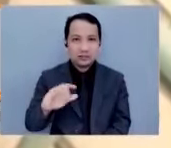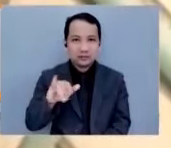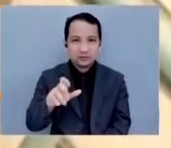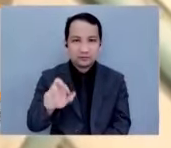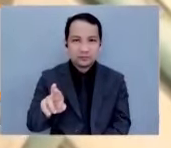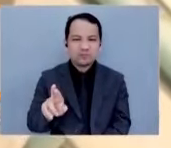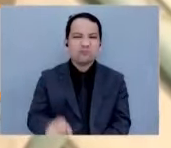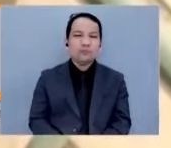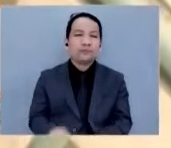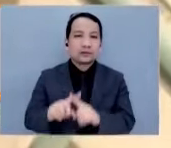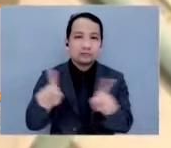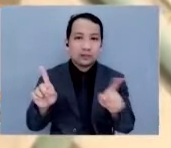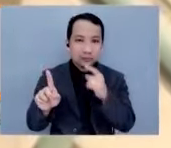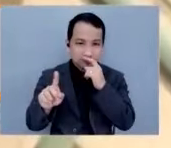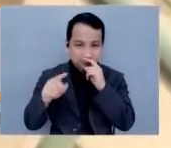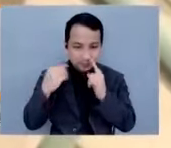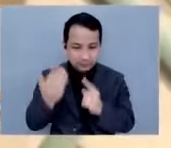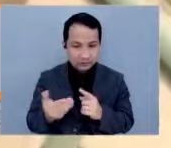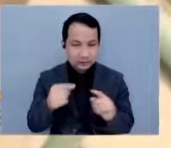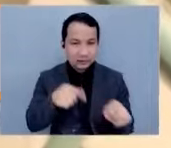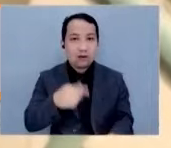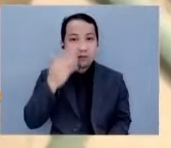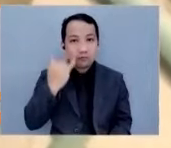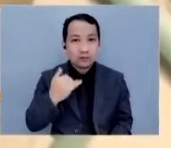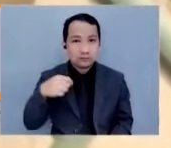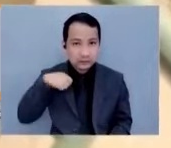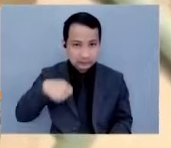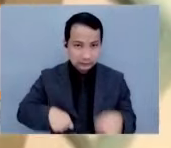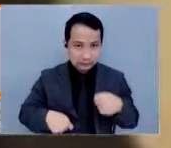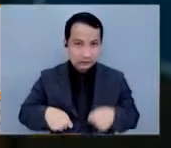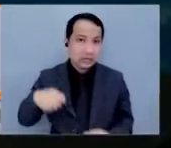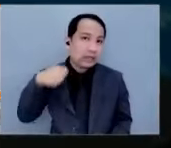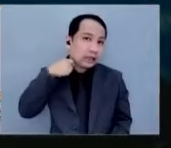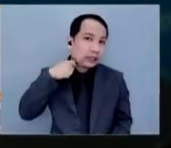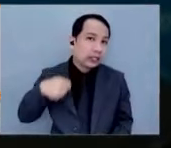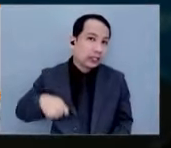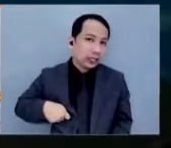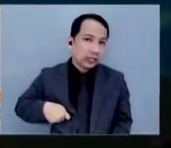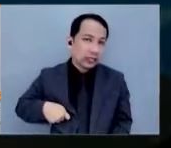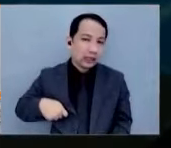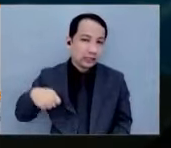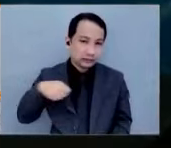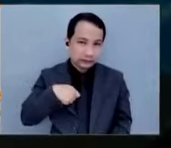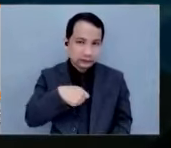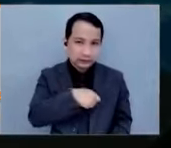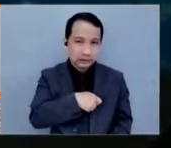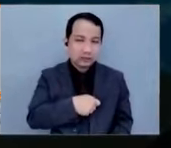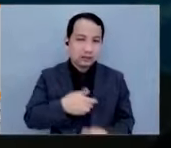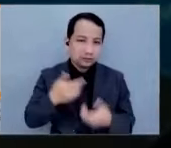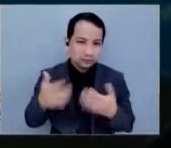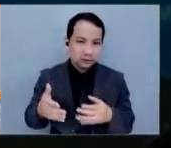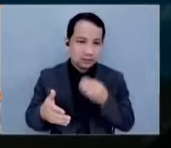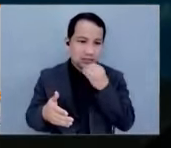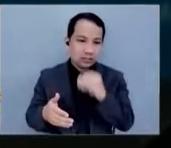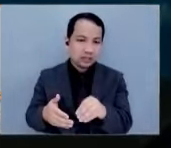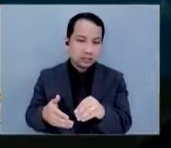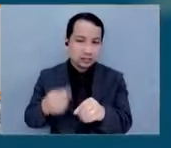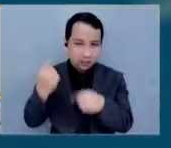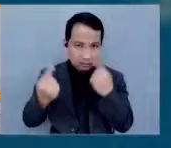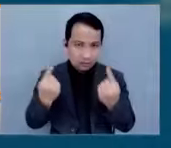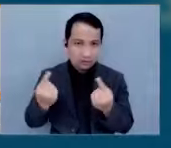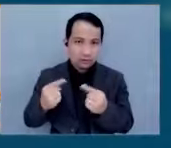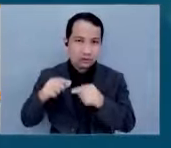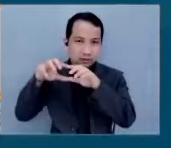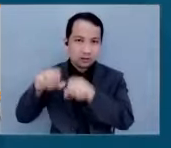Pero binawian din siya ng buhay dahil sa mga tinamong saksak sa leeg at dibdib. Matapos isumbong ng concerned citizen, nahuli sa